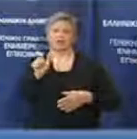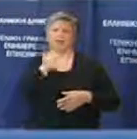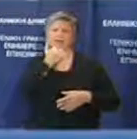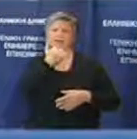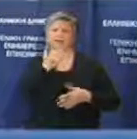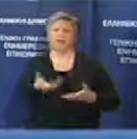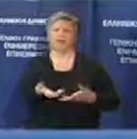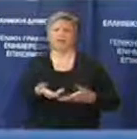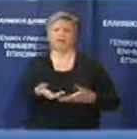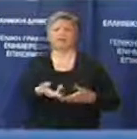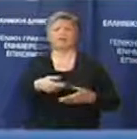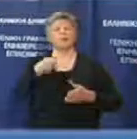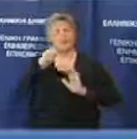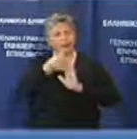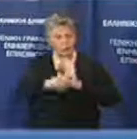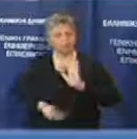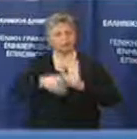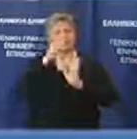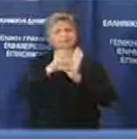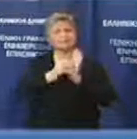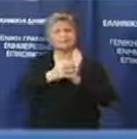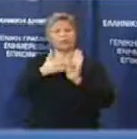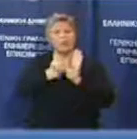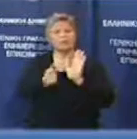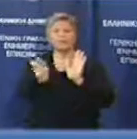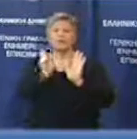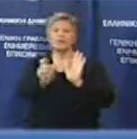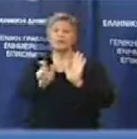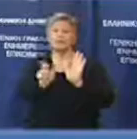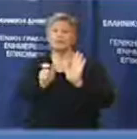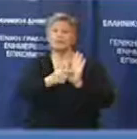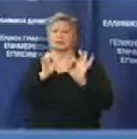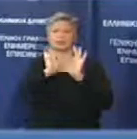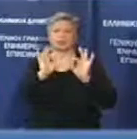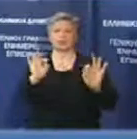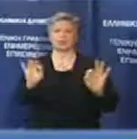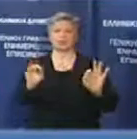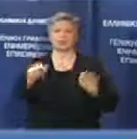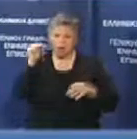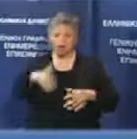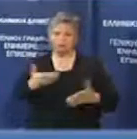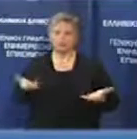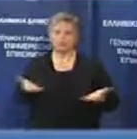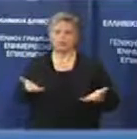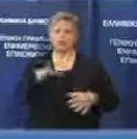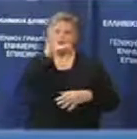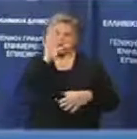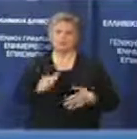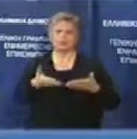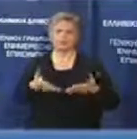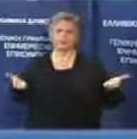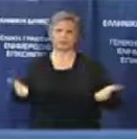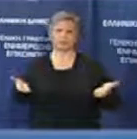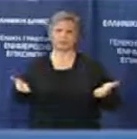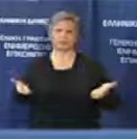όρος Μακεδονία. Και ήταν ακριβώς αυτό. Η αλήθεια είναι αυτή, όπως αλήθεια είναι ότι